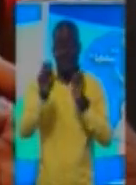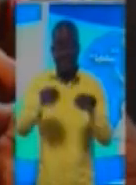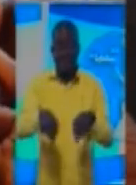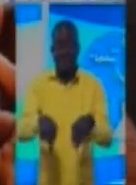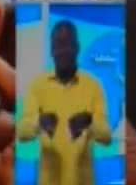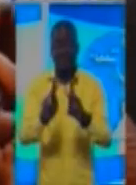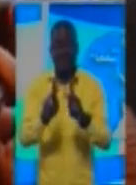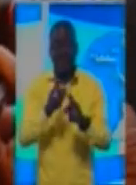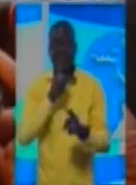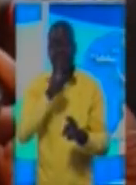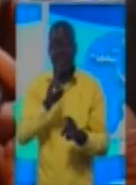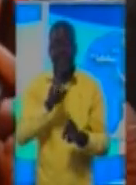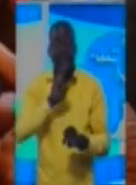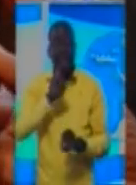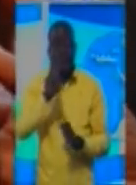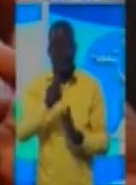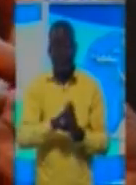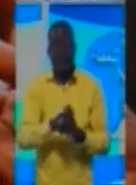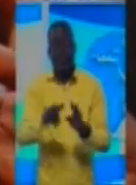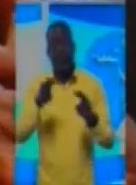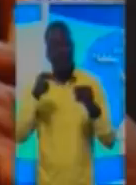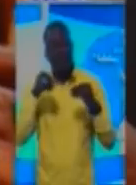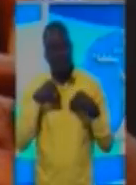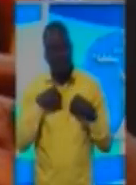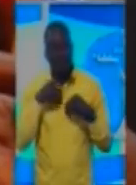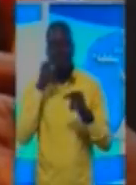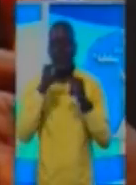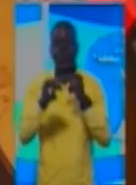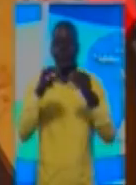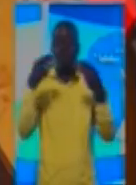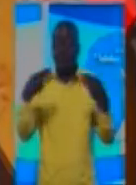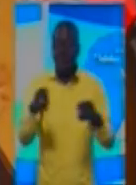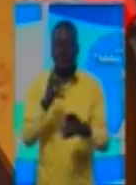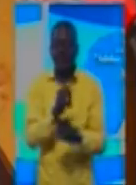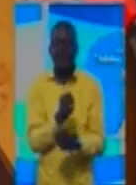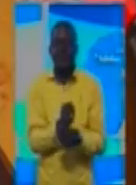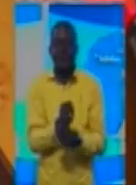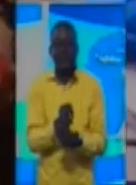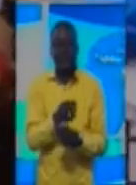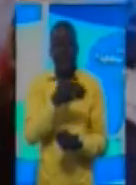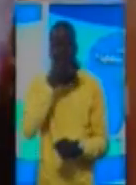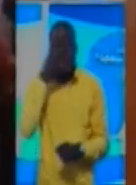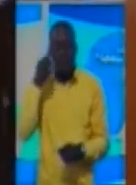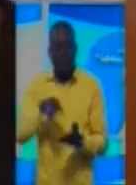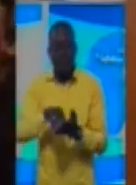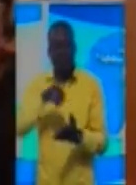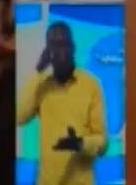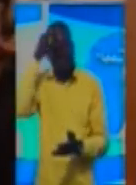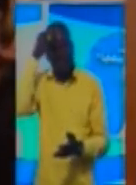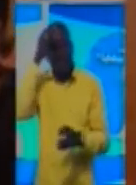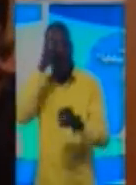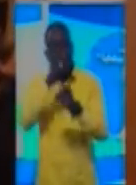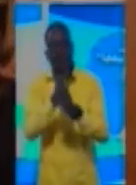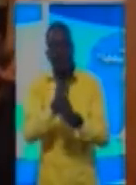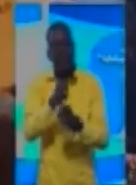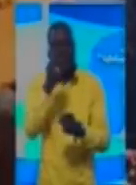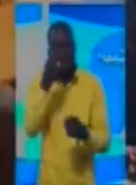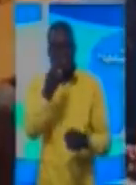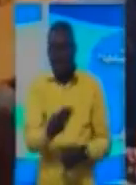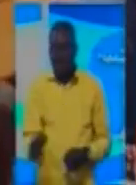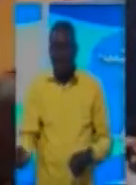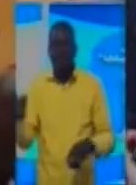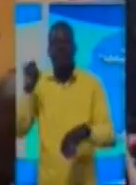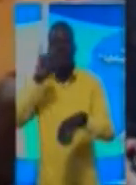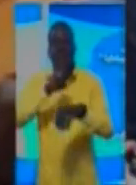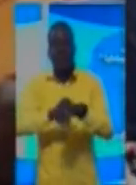permettre d'être effectivement acceptés au niveau donc du marché de l'emploi. Les meilleurs apprenants ont reçu des kits d'installation